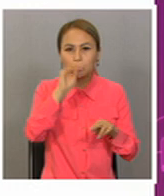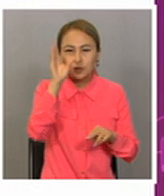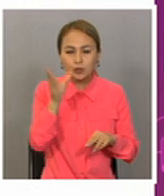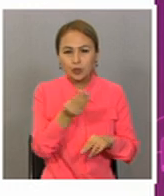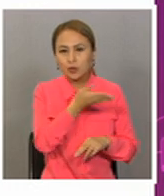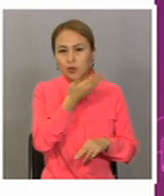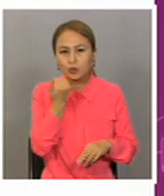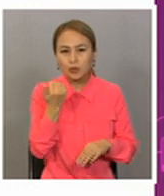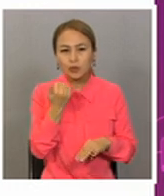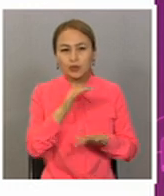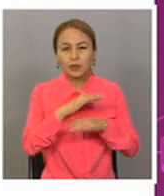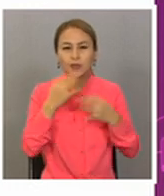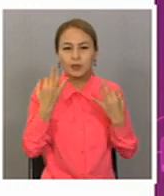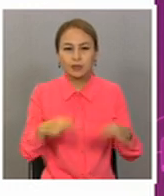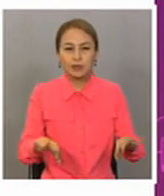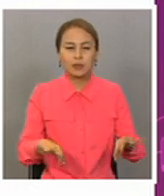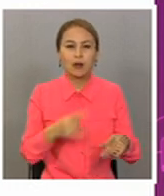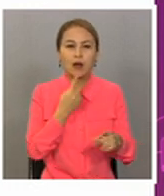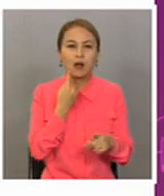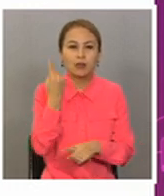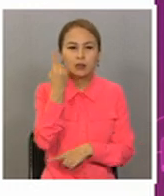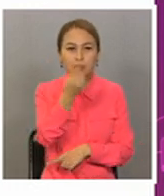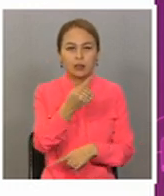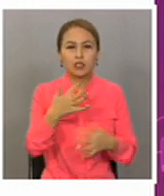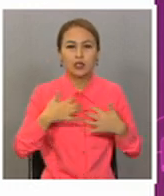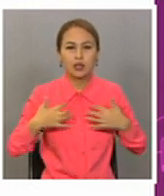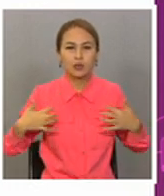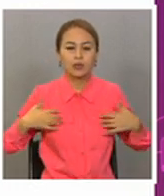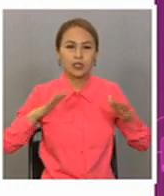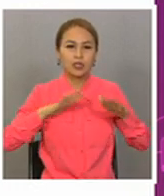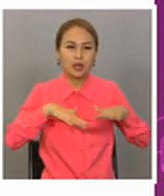кеңістік. Алыста жануарлар жайылып жүр.